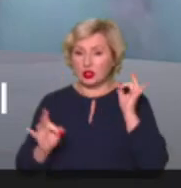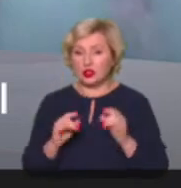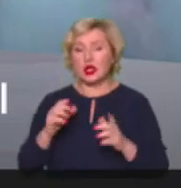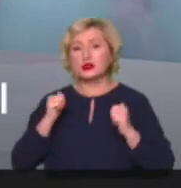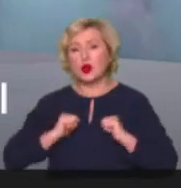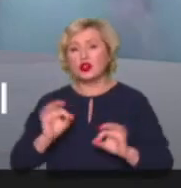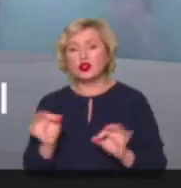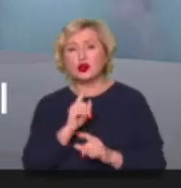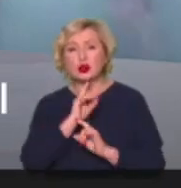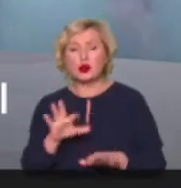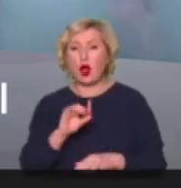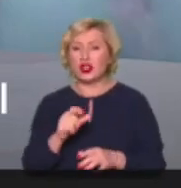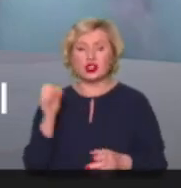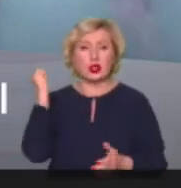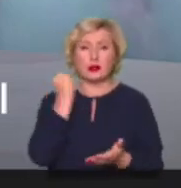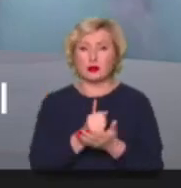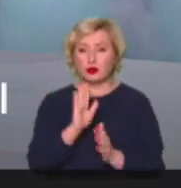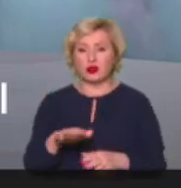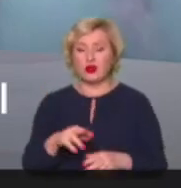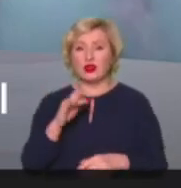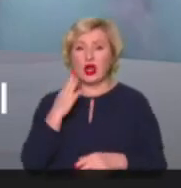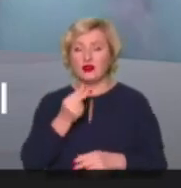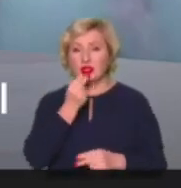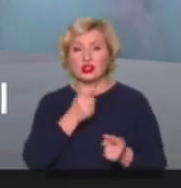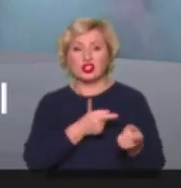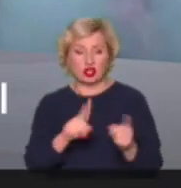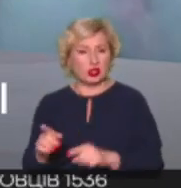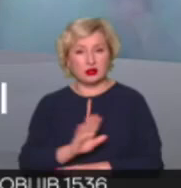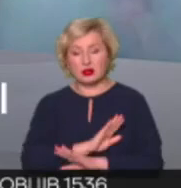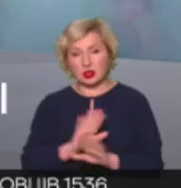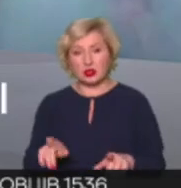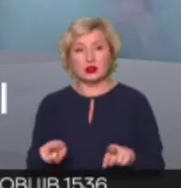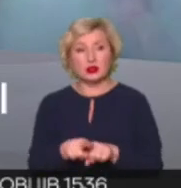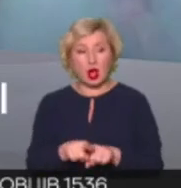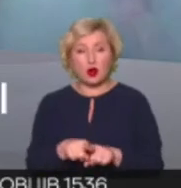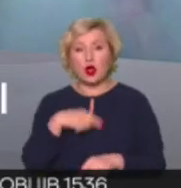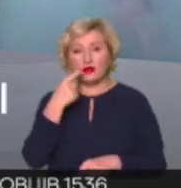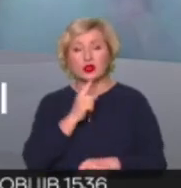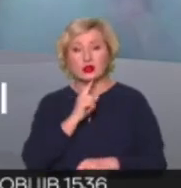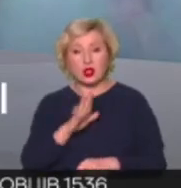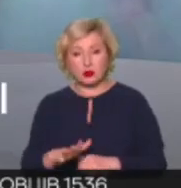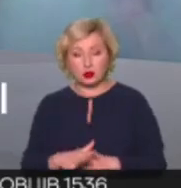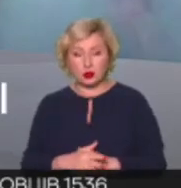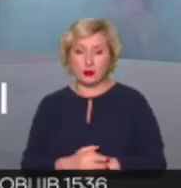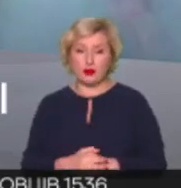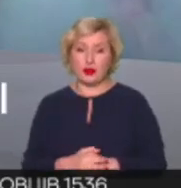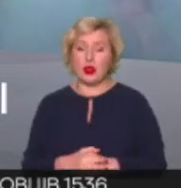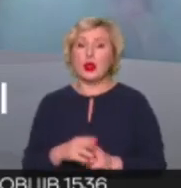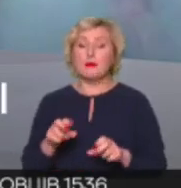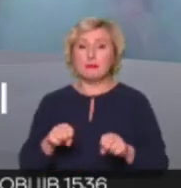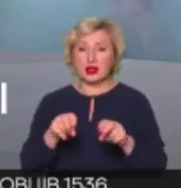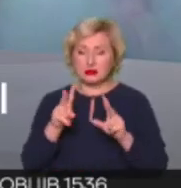нічого не буде, орешник не прилетить, і ми будемо в травні їсти шашлички. Ні, такого я говорити не буду. Так?